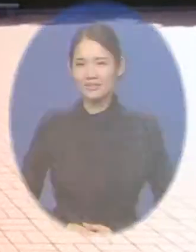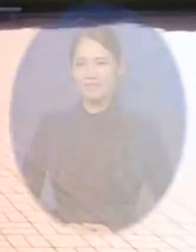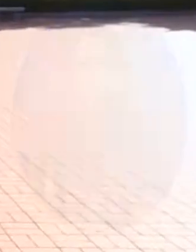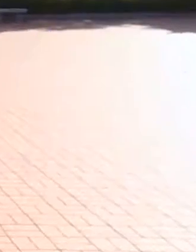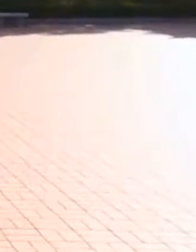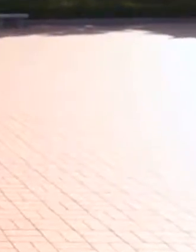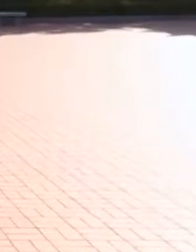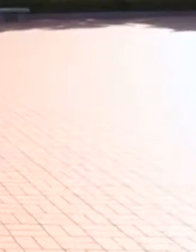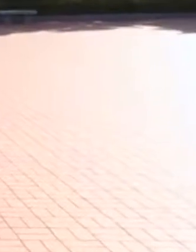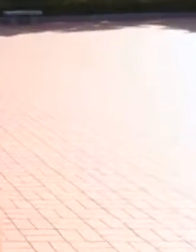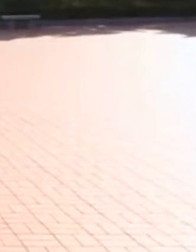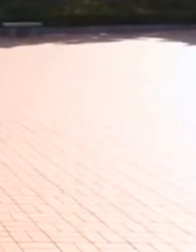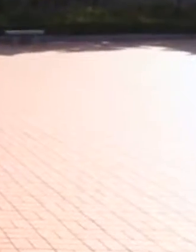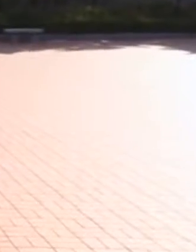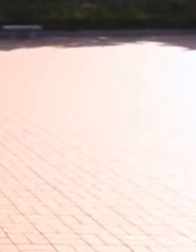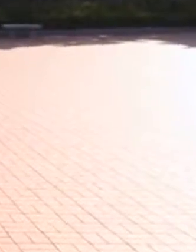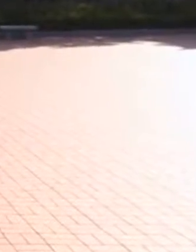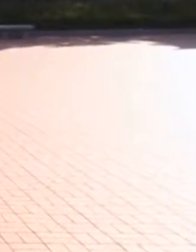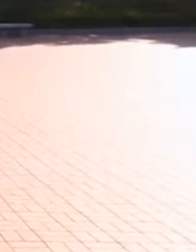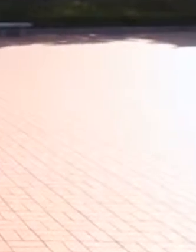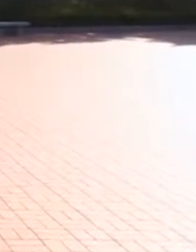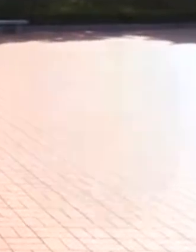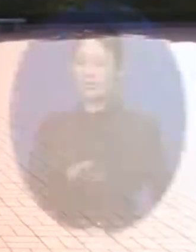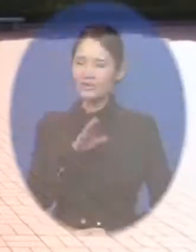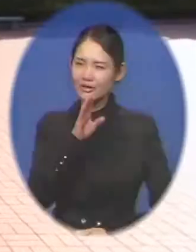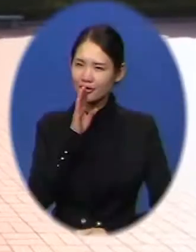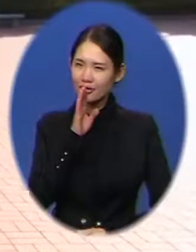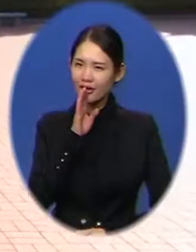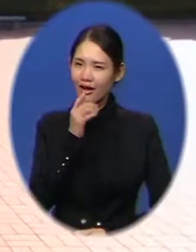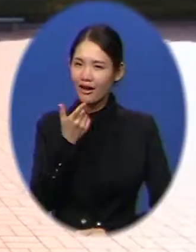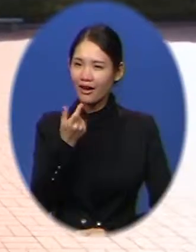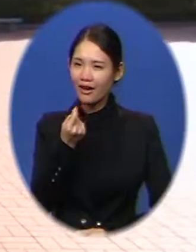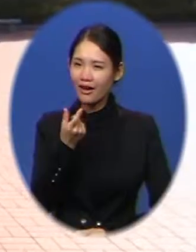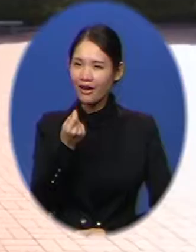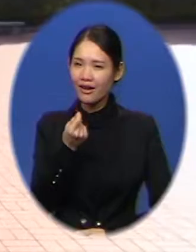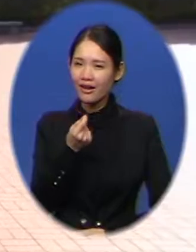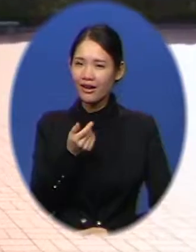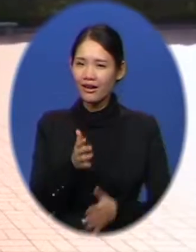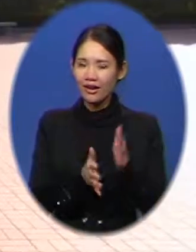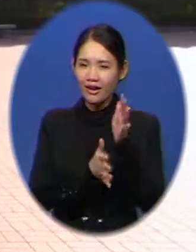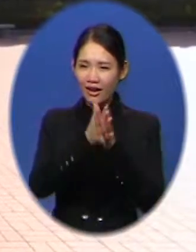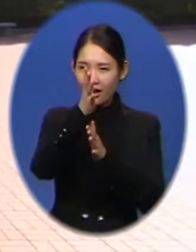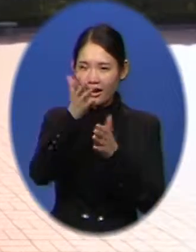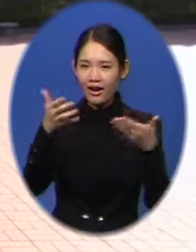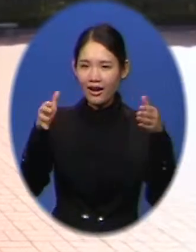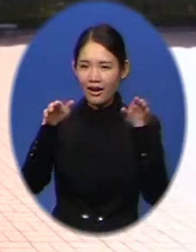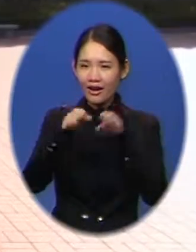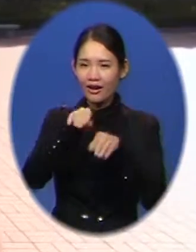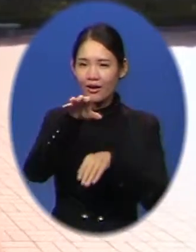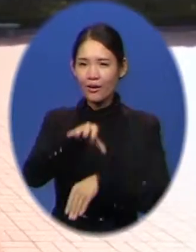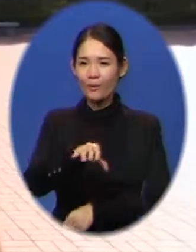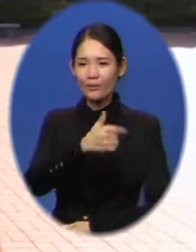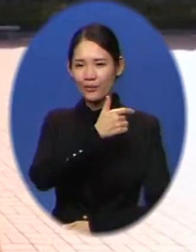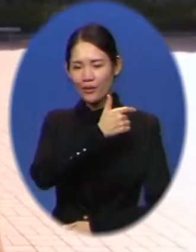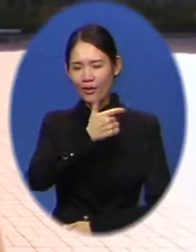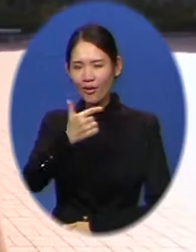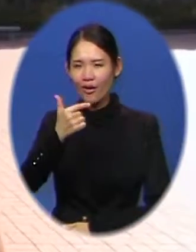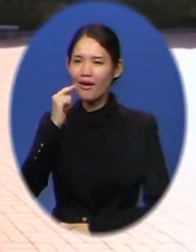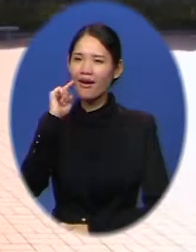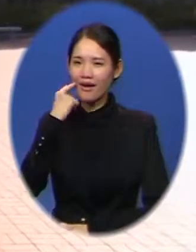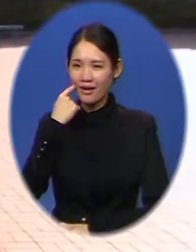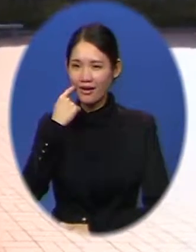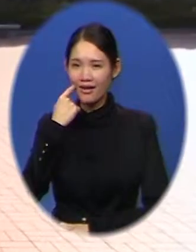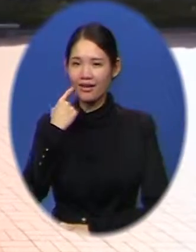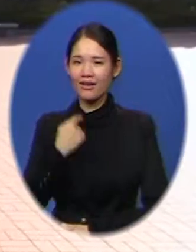어, 진짜 그 진짜 이런 건물 너무 예쁘고 좀